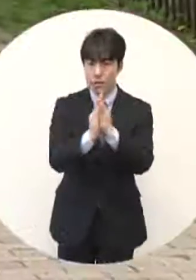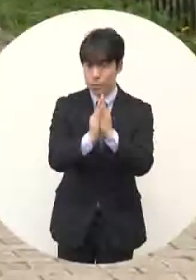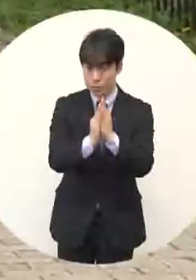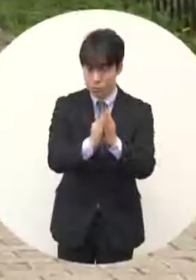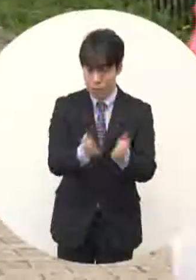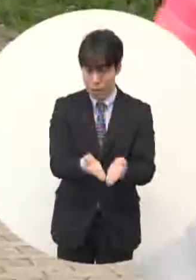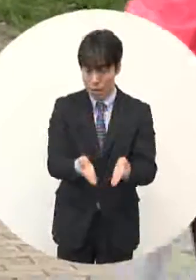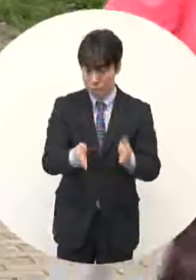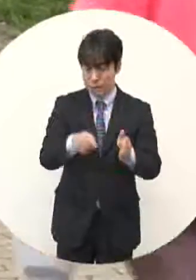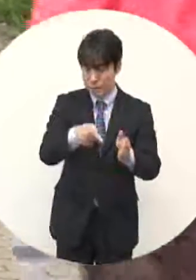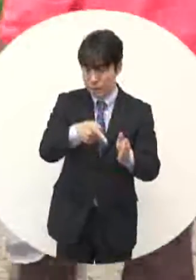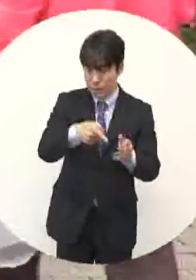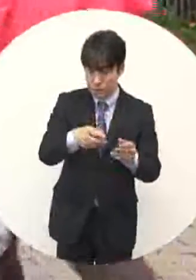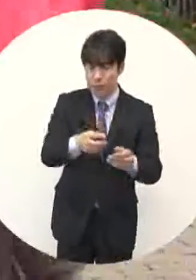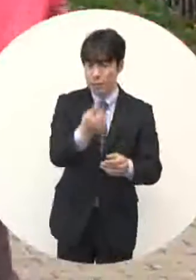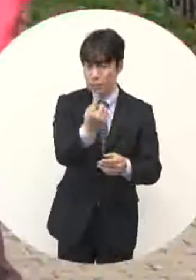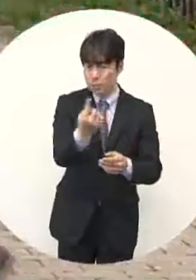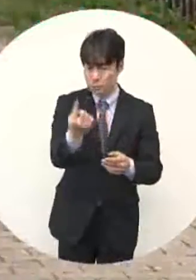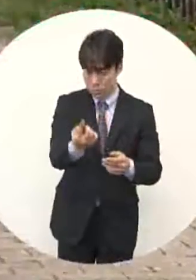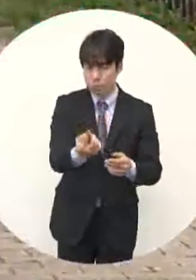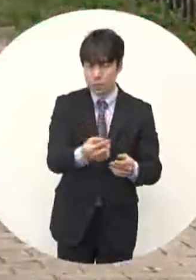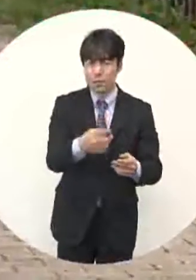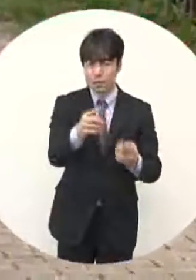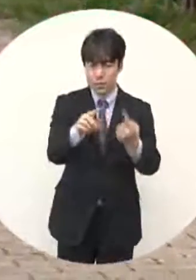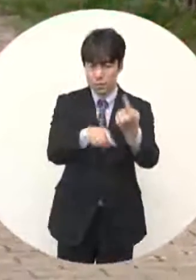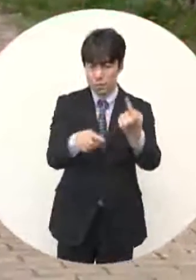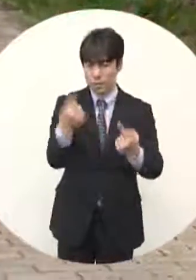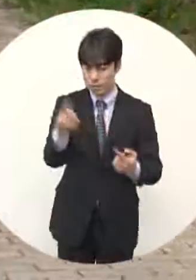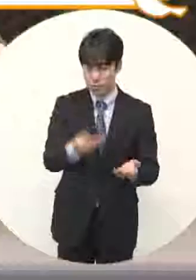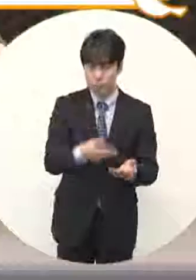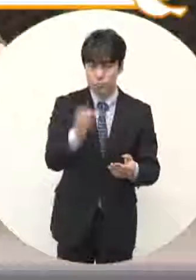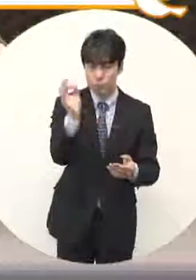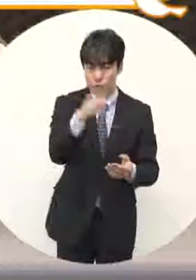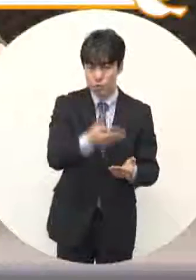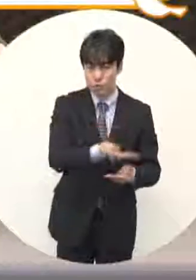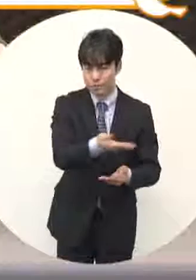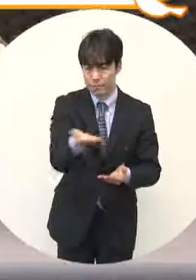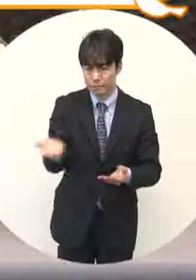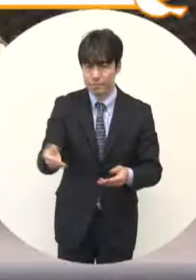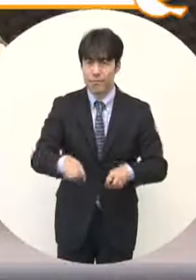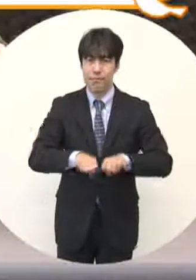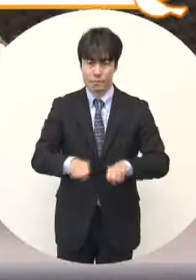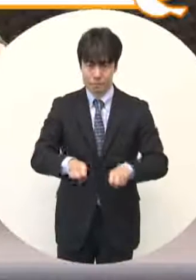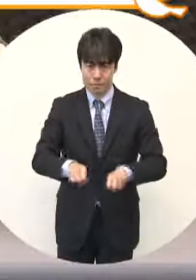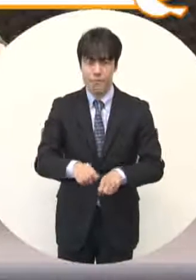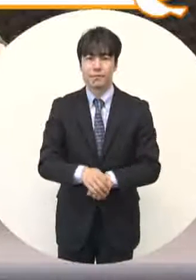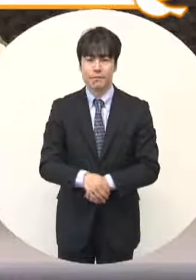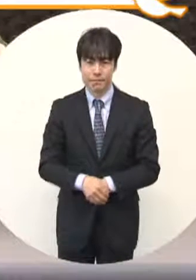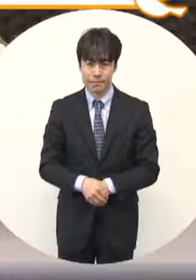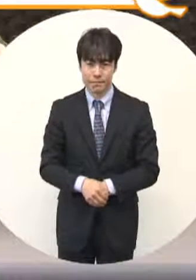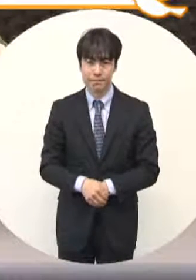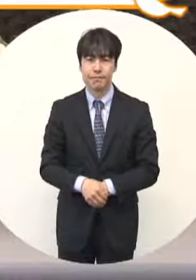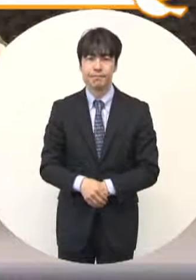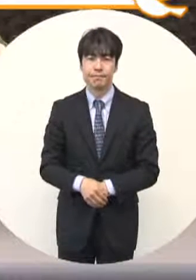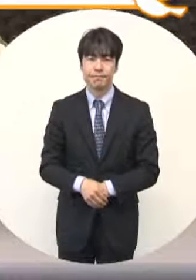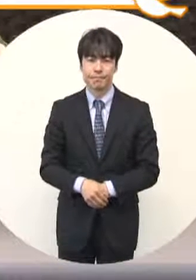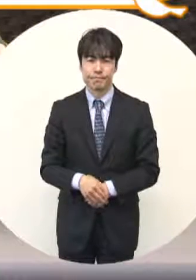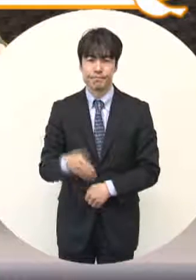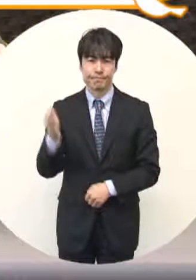の鉢植えを1人1鉢無料配布します。ではチューリップコミュニティフェ